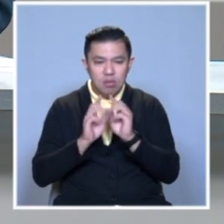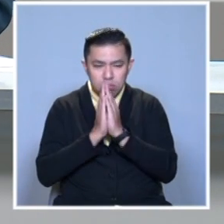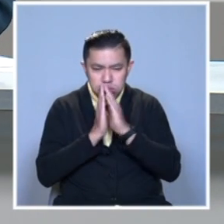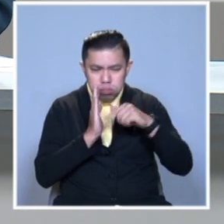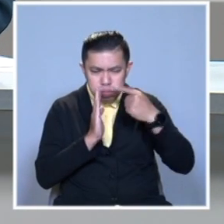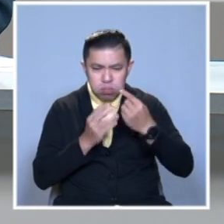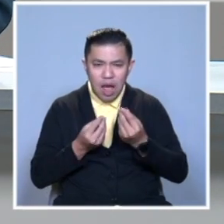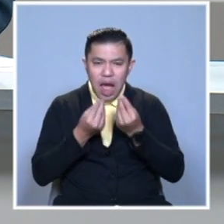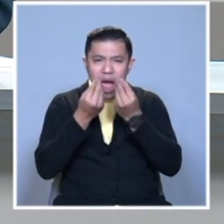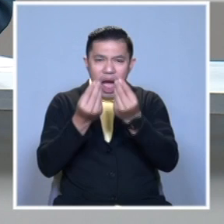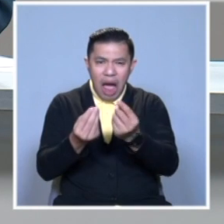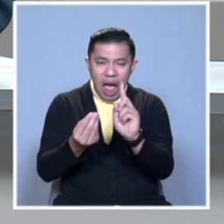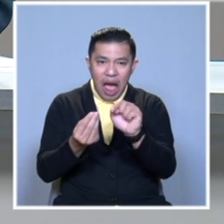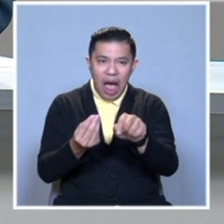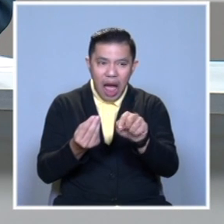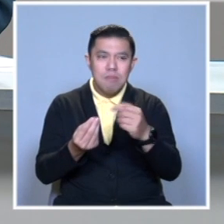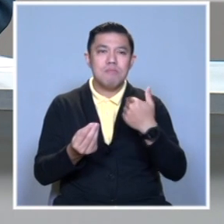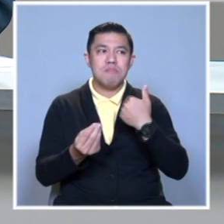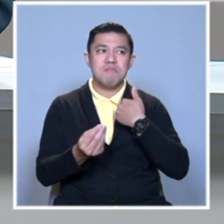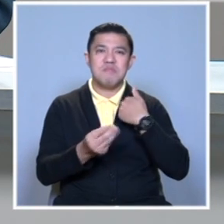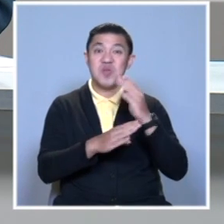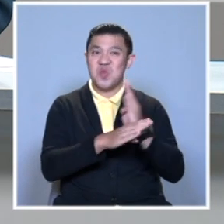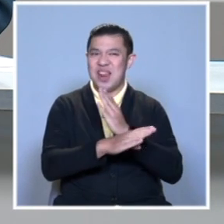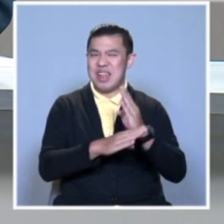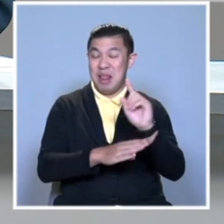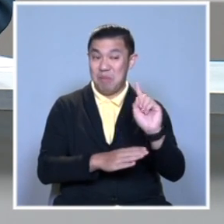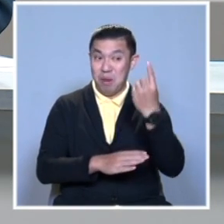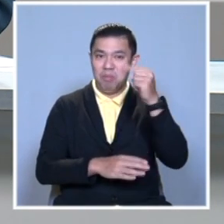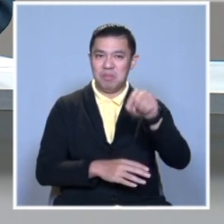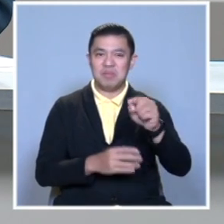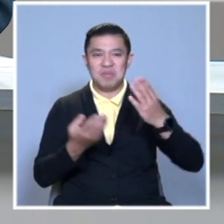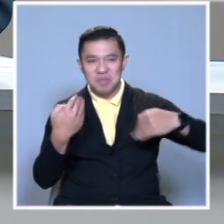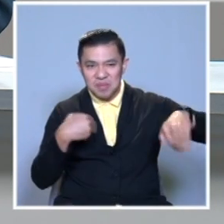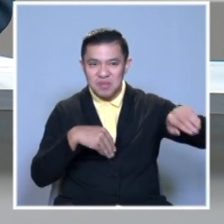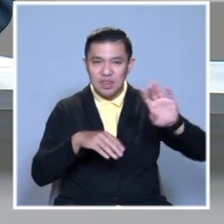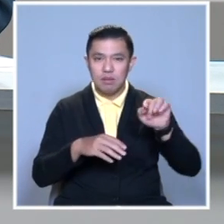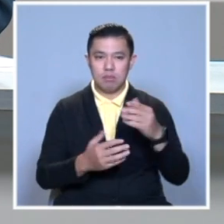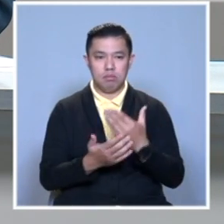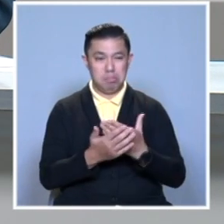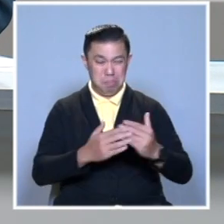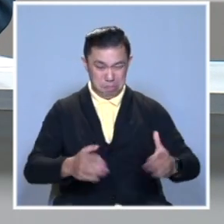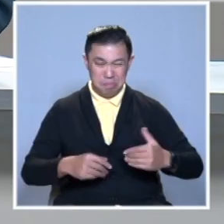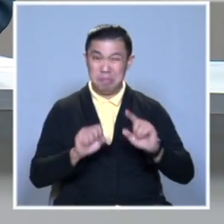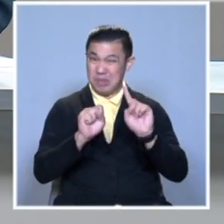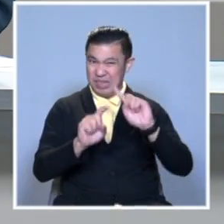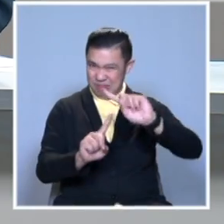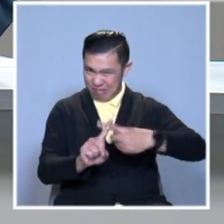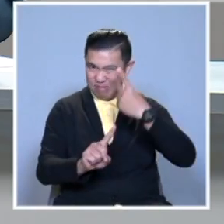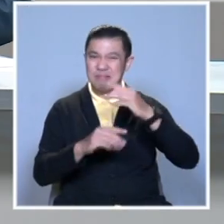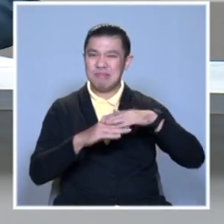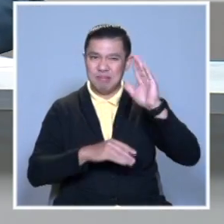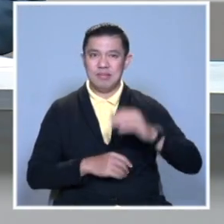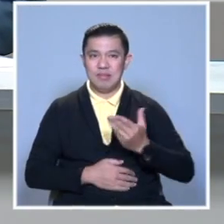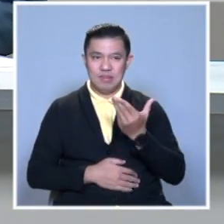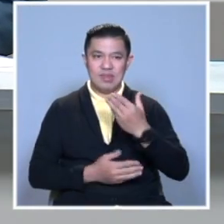ให้ธุรกิจหนึ่งเกิดขึ้นค่ะคือธุรกิจรำแก้บนนะคะเป็นธุรกิจที่ถือได้ว่าสร้างรายได้นับแสนบาทต่อเดือนเลยค่ะติดตามจากรายงานของ